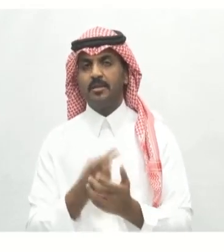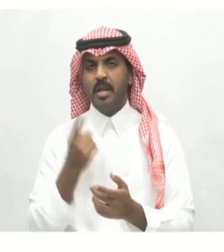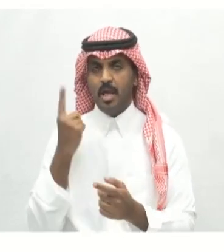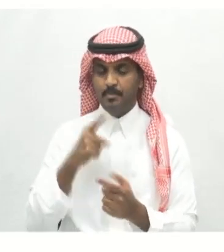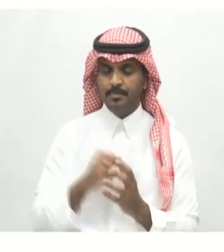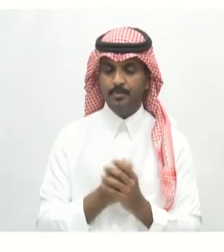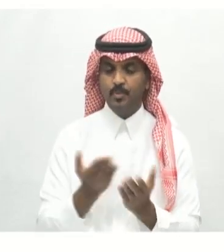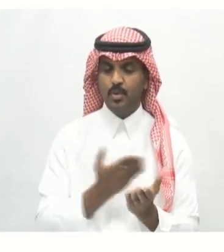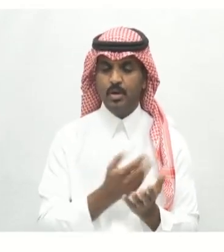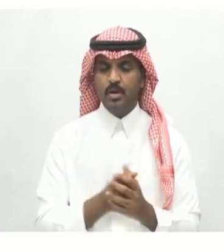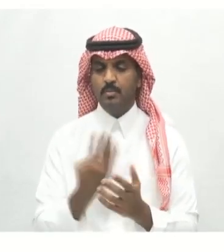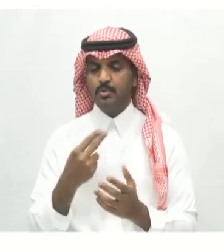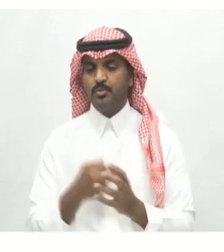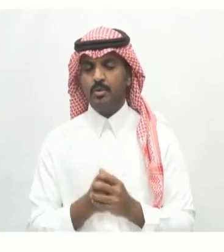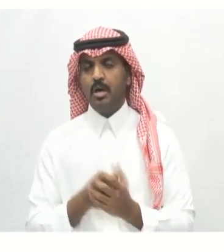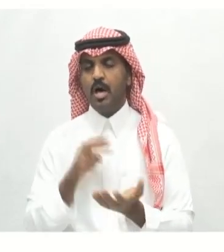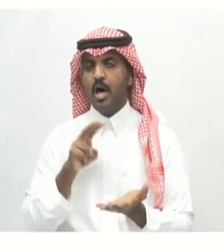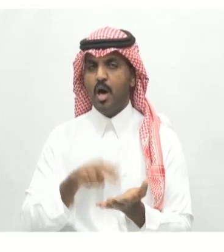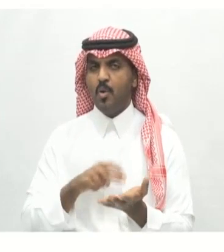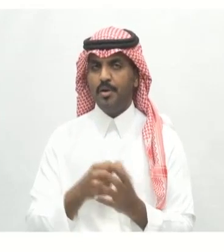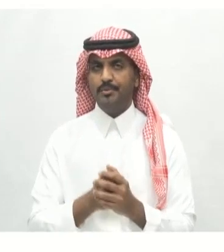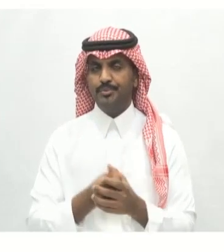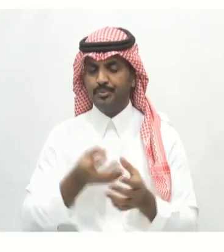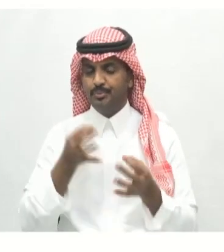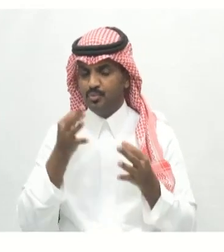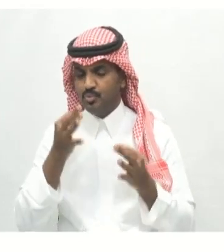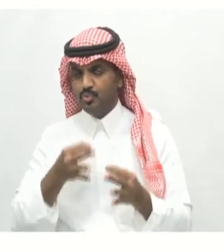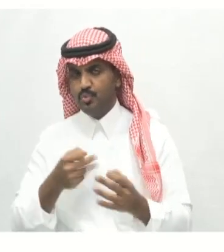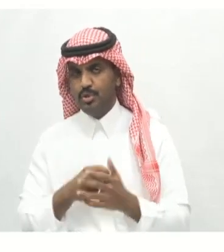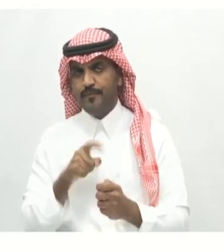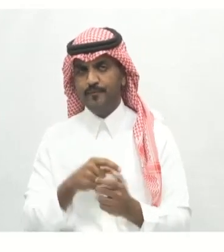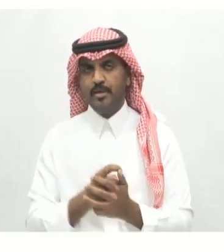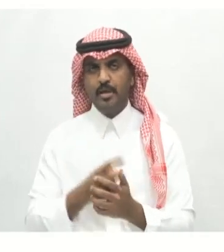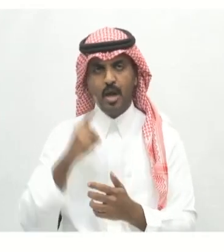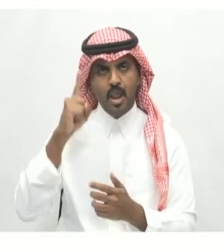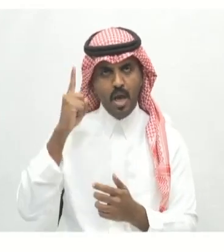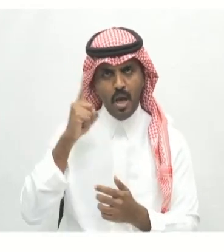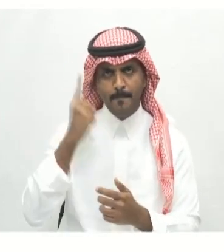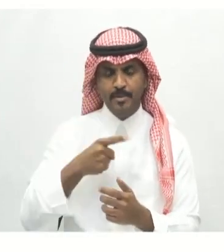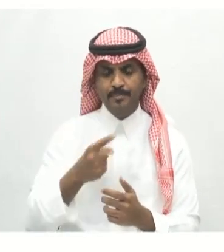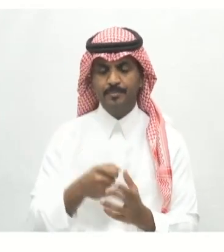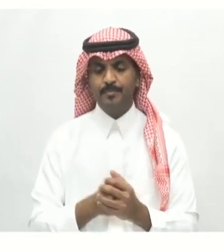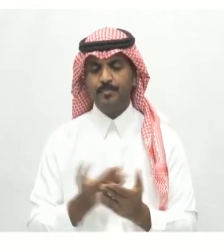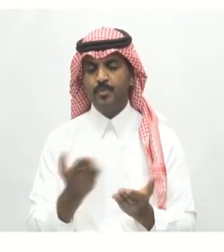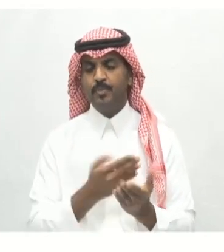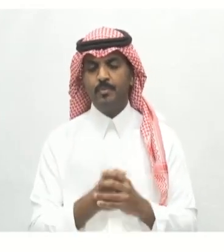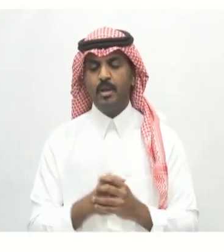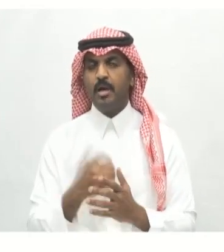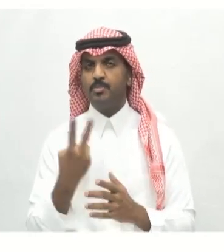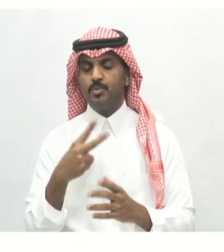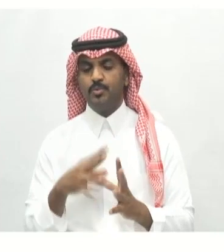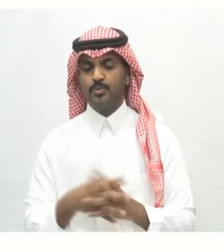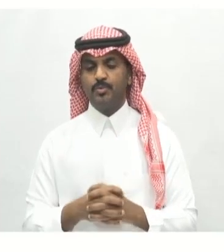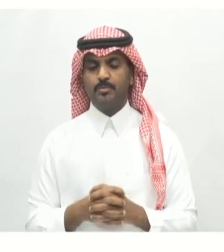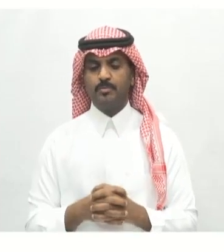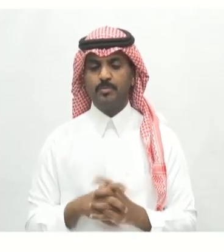ايضا ال 2ب عشر وقد سبق ان درسناه بحمد الله تعالى قواعد اصوليه في الامر ثم الدرس